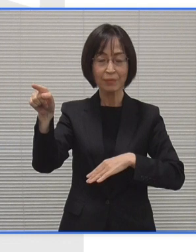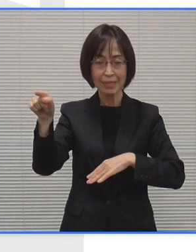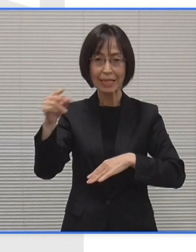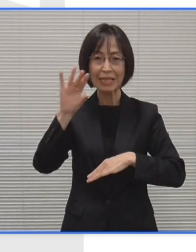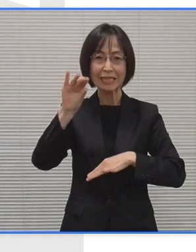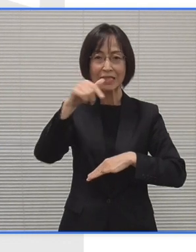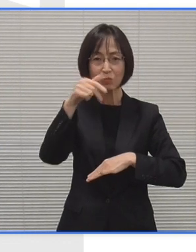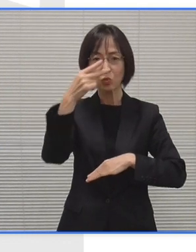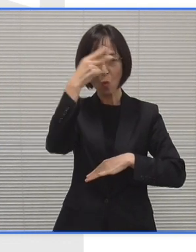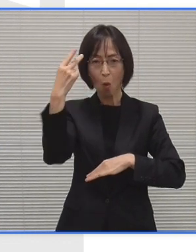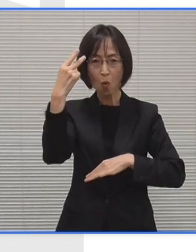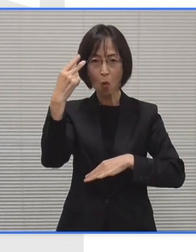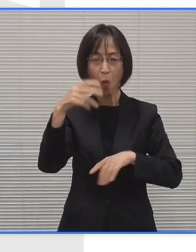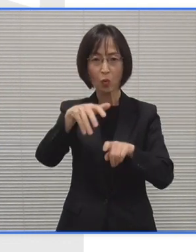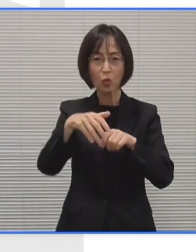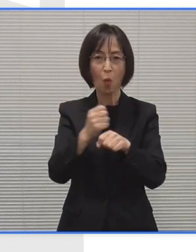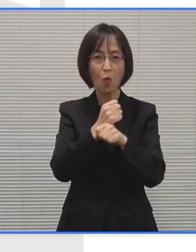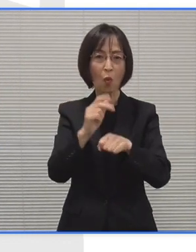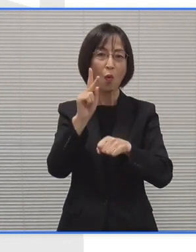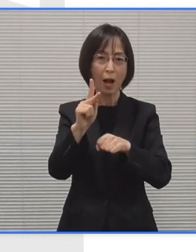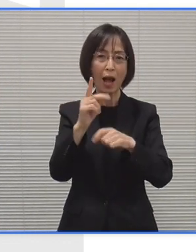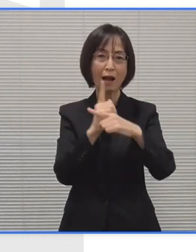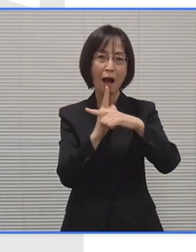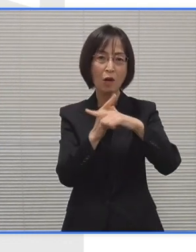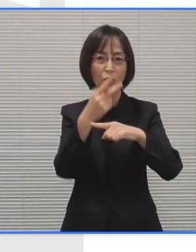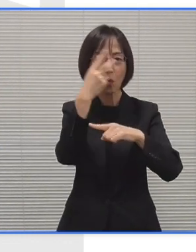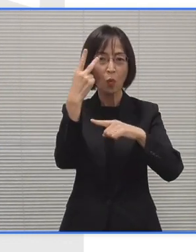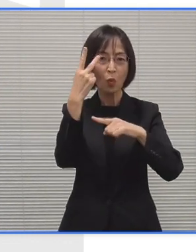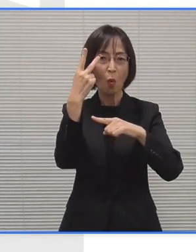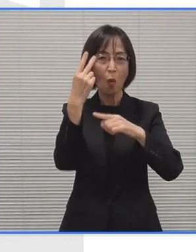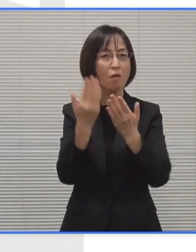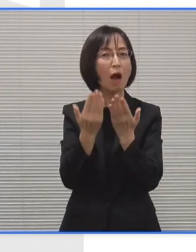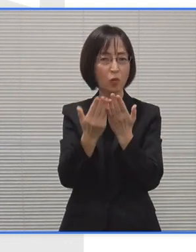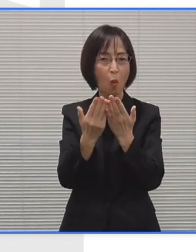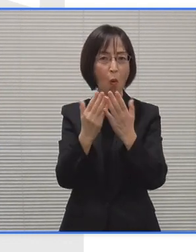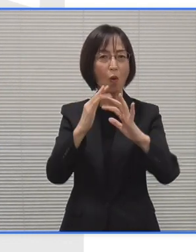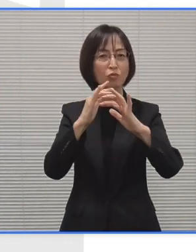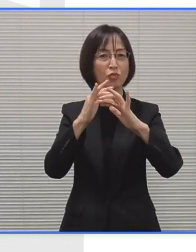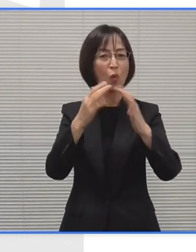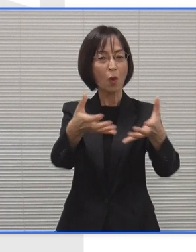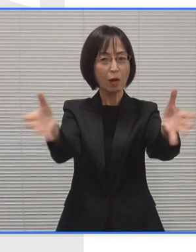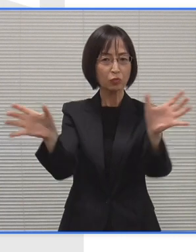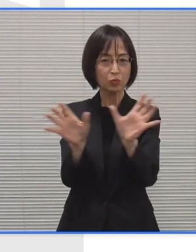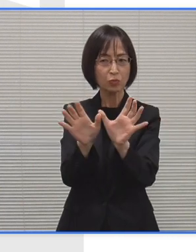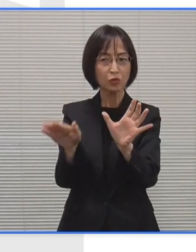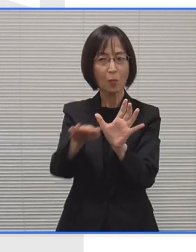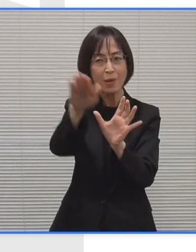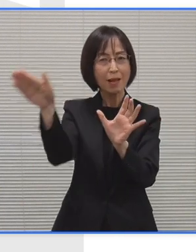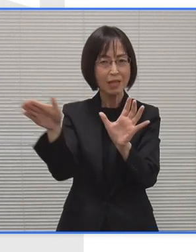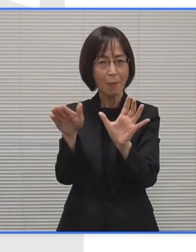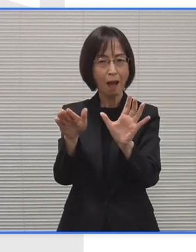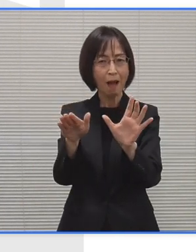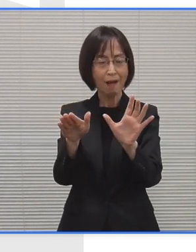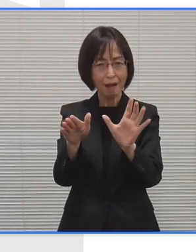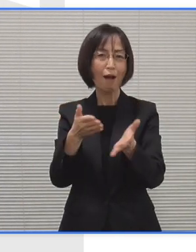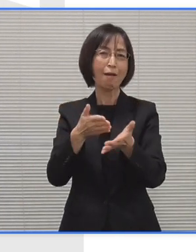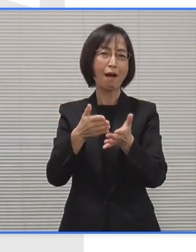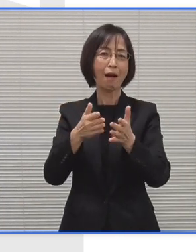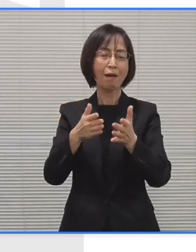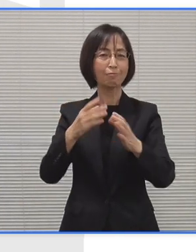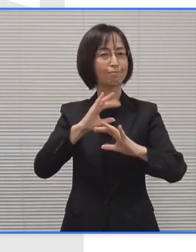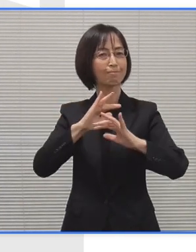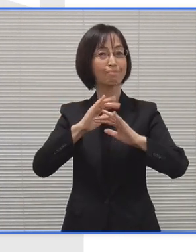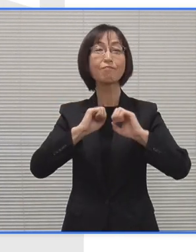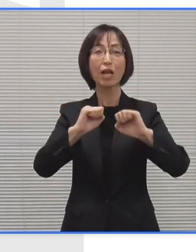校、秩父農工科学高等学校吹奏楽部の皆様がご披露いただきます。